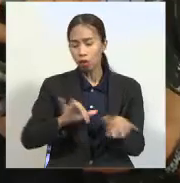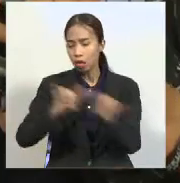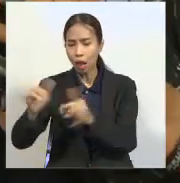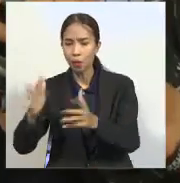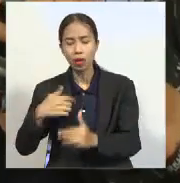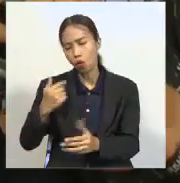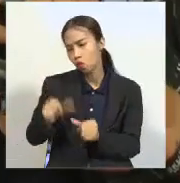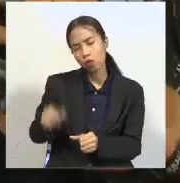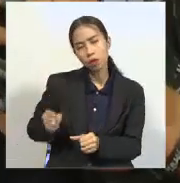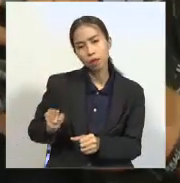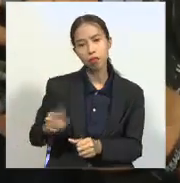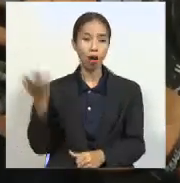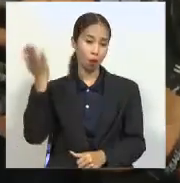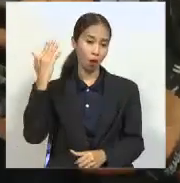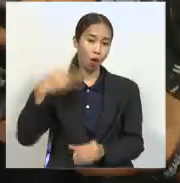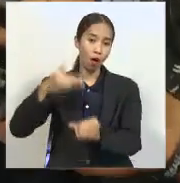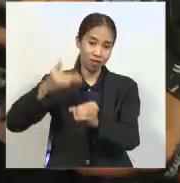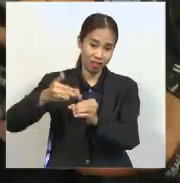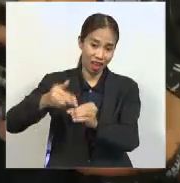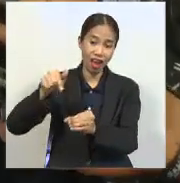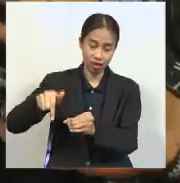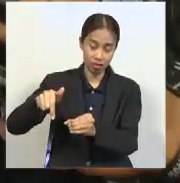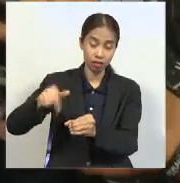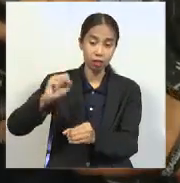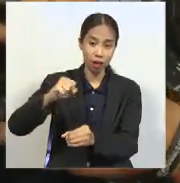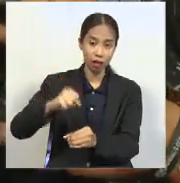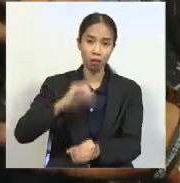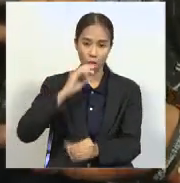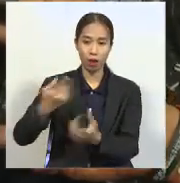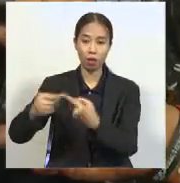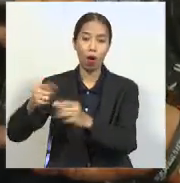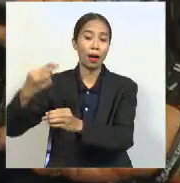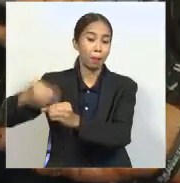NGV ปั๊มแก๊ส NGV เขาเช่าพื้นที่ผม